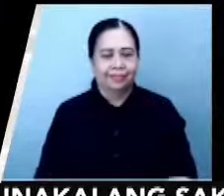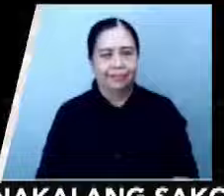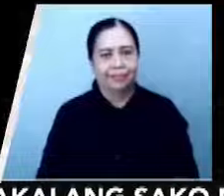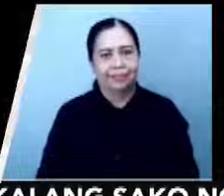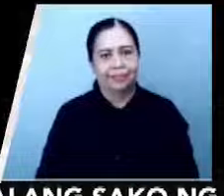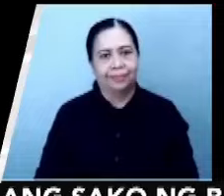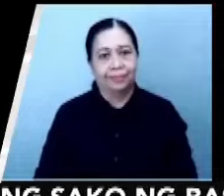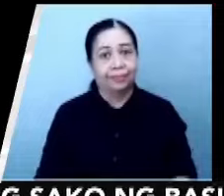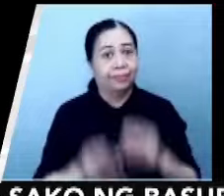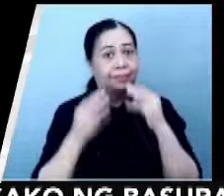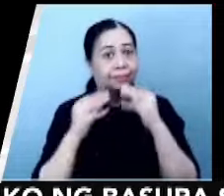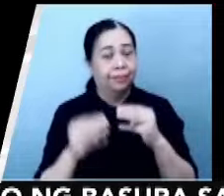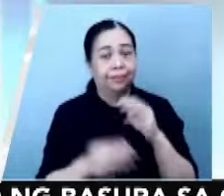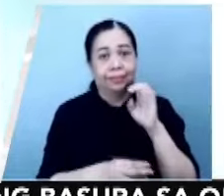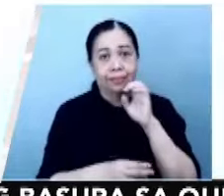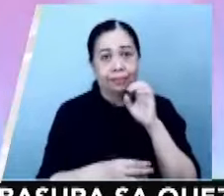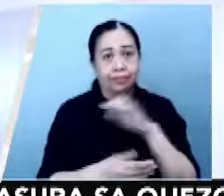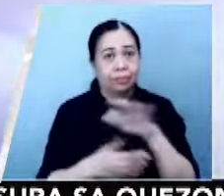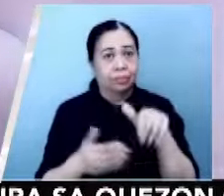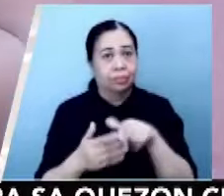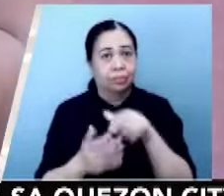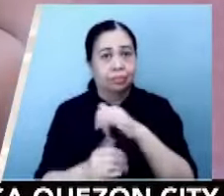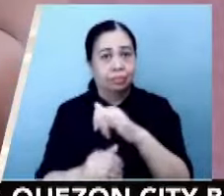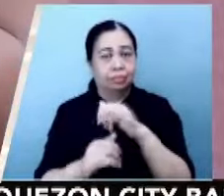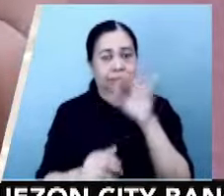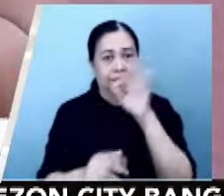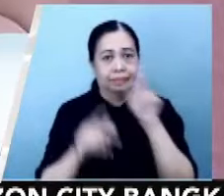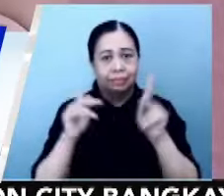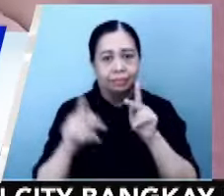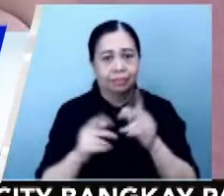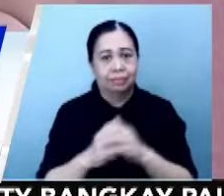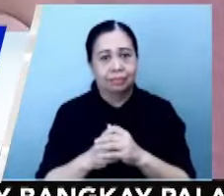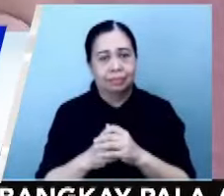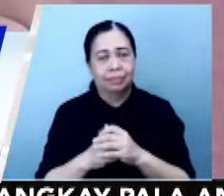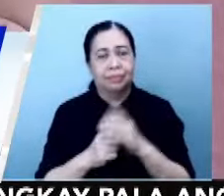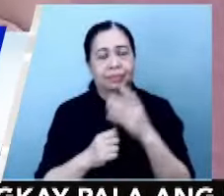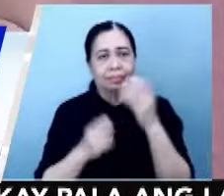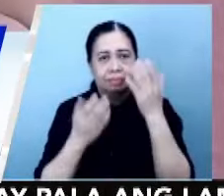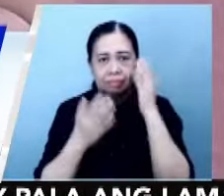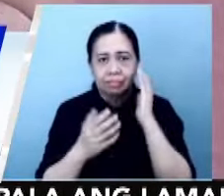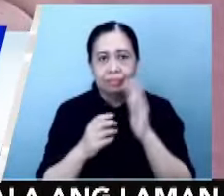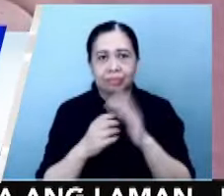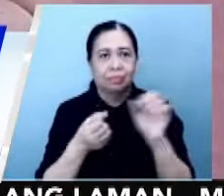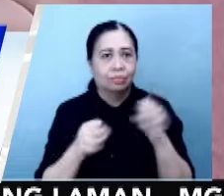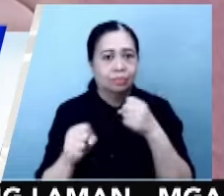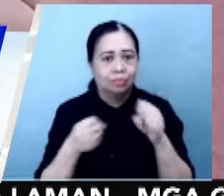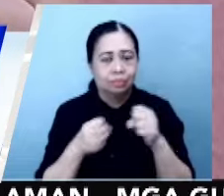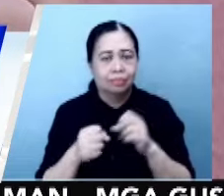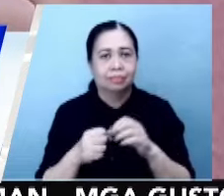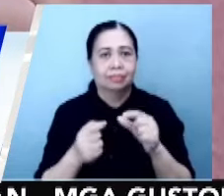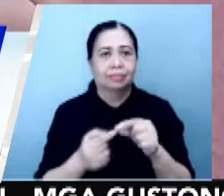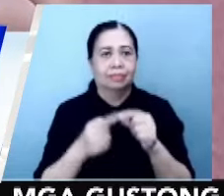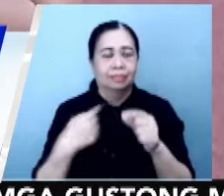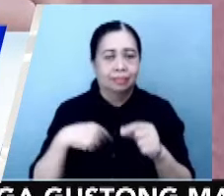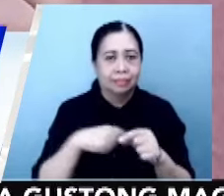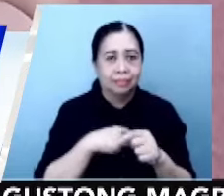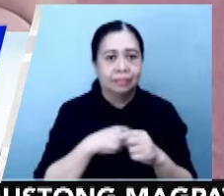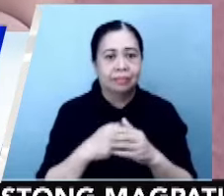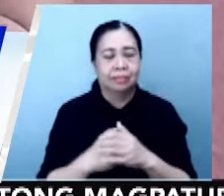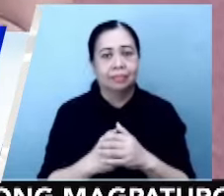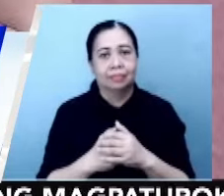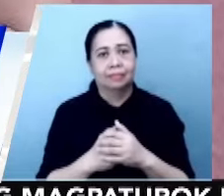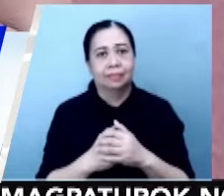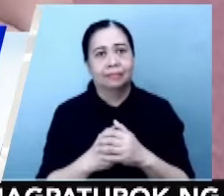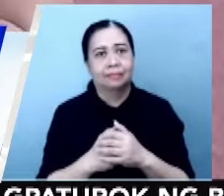Mensahe ni Elrin sa mga kababayan. Thank you po sa lahat ng support niyo, lalo na sa amin na